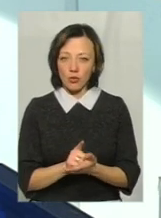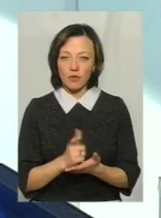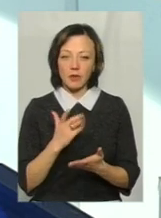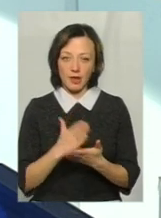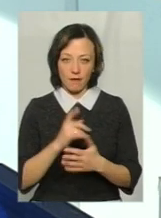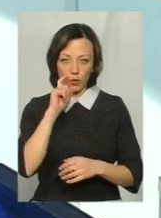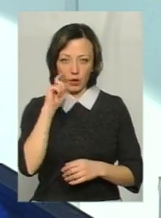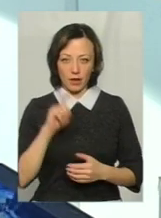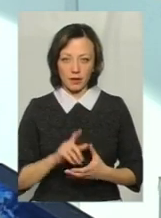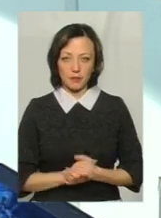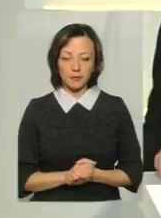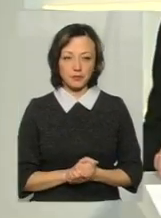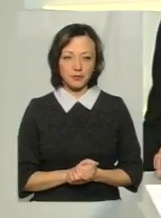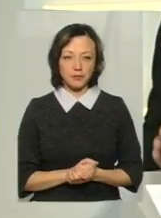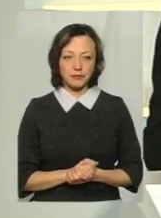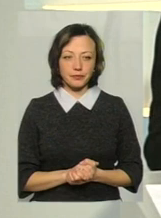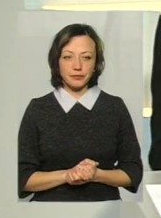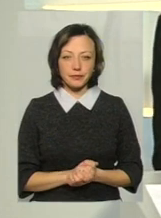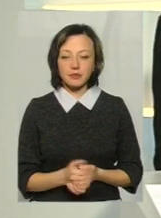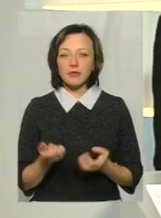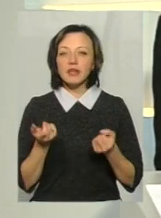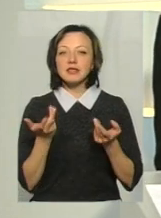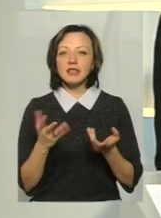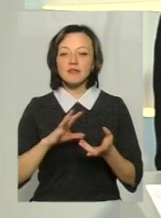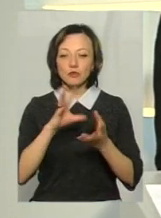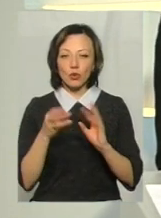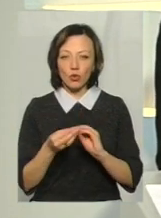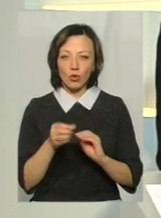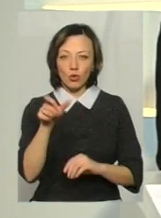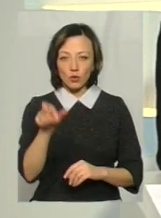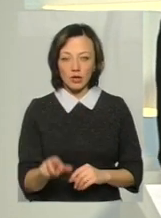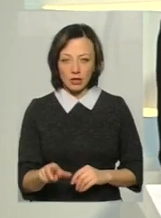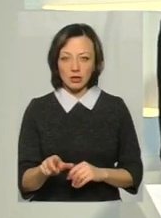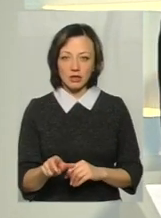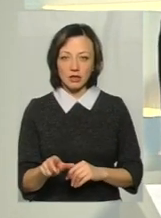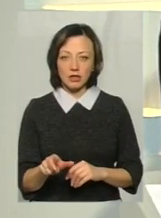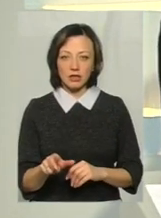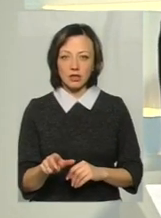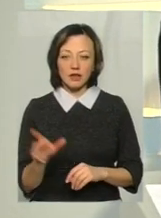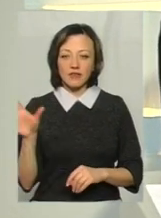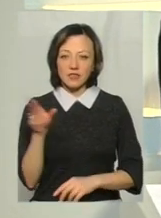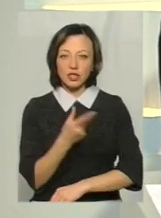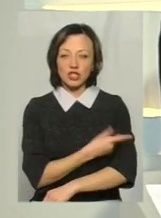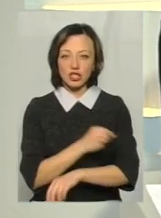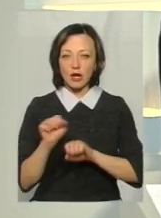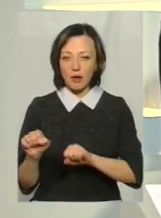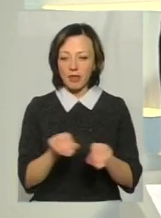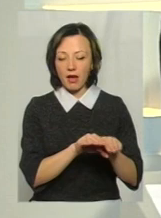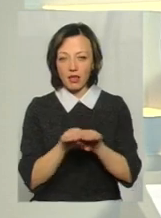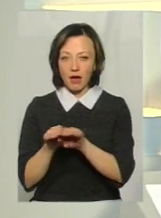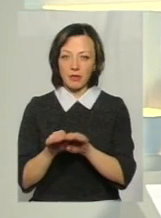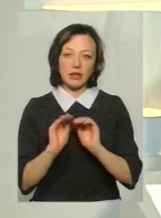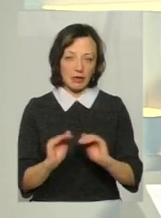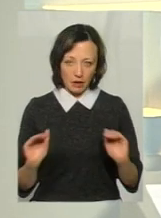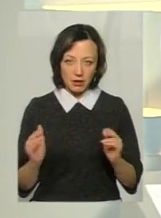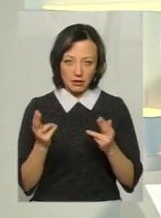в Україні. Тобто, ну, а скільки всього людина там, я не знаю, там, ну, як правило, всі щеплення відбуваються на етапі там